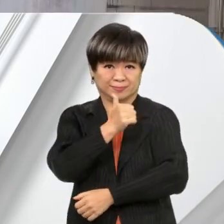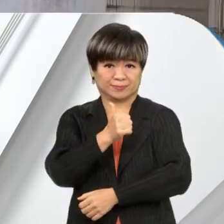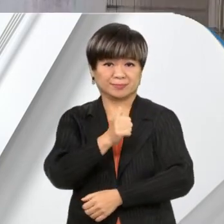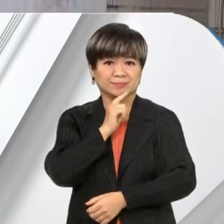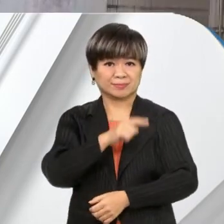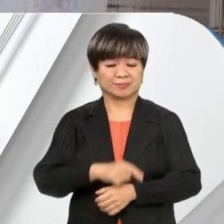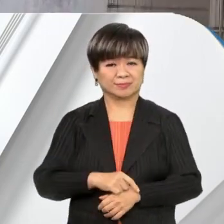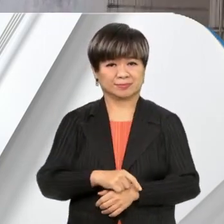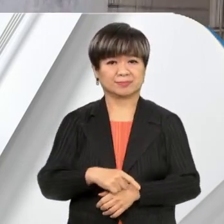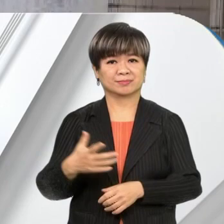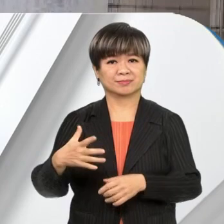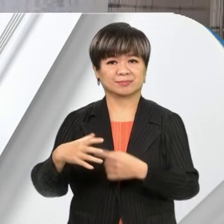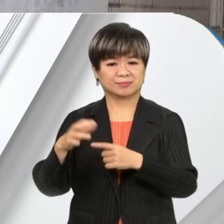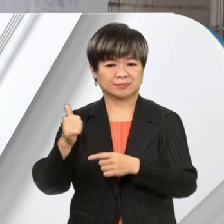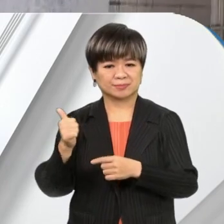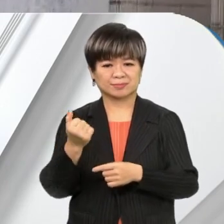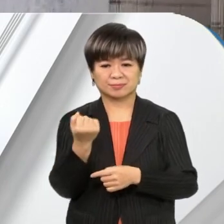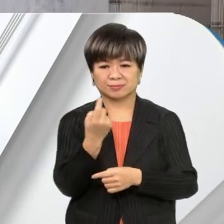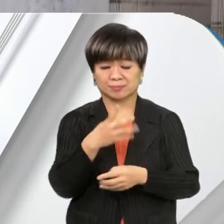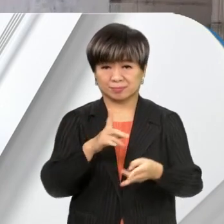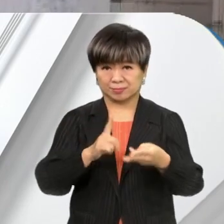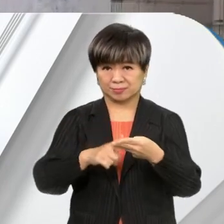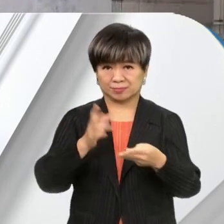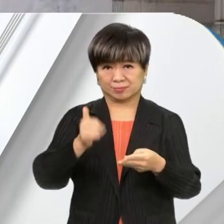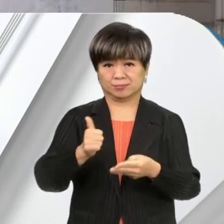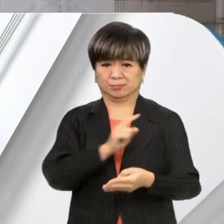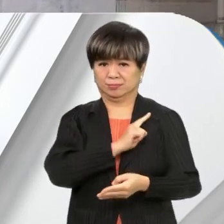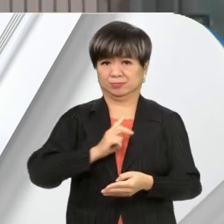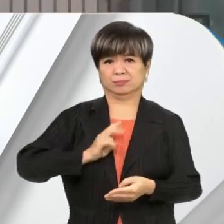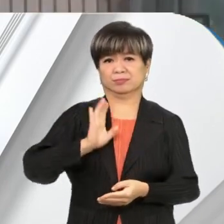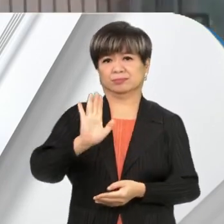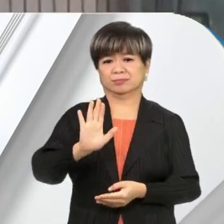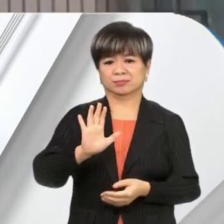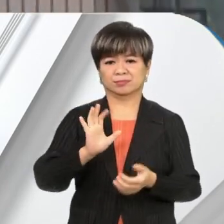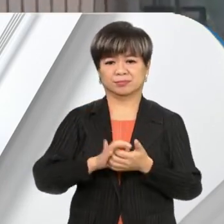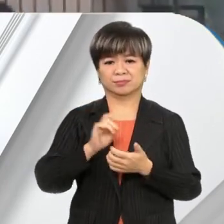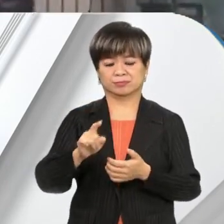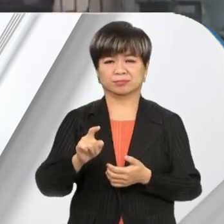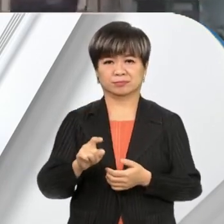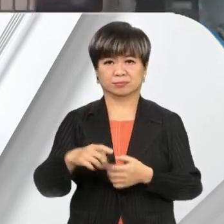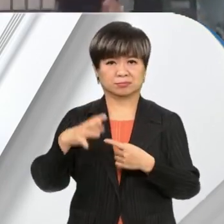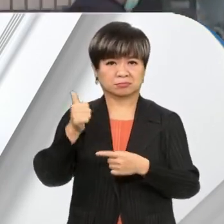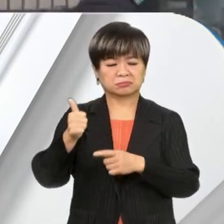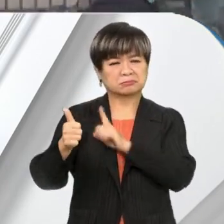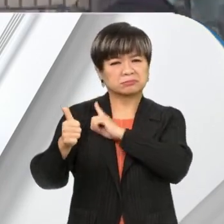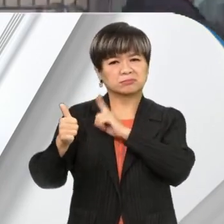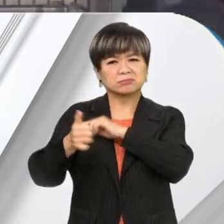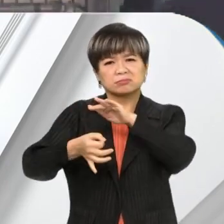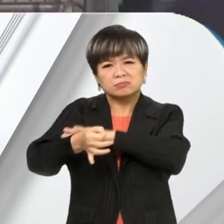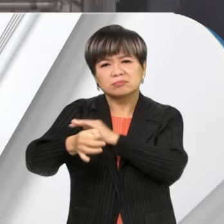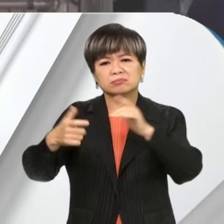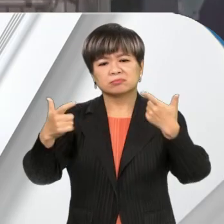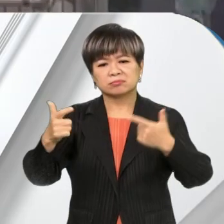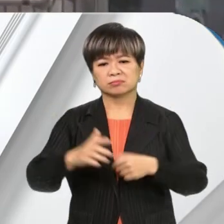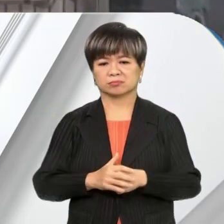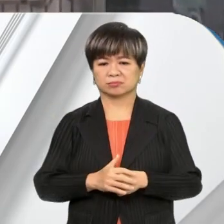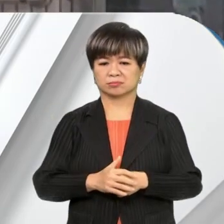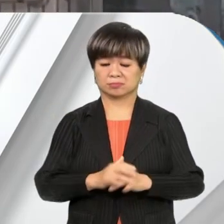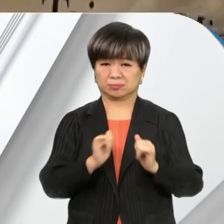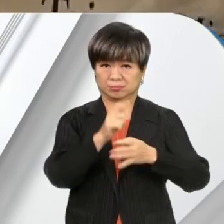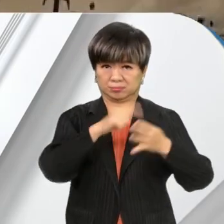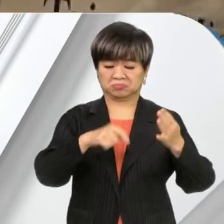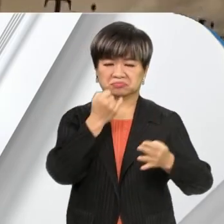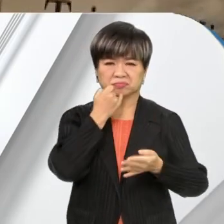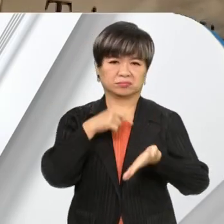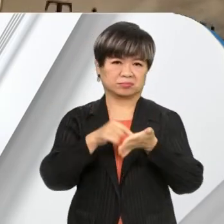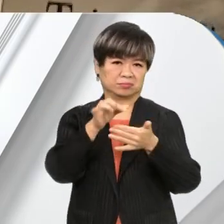太傅勇壮联合进行总部主委，虽然刑事部分没认定中东建涉案，不过民事部分还是在交法